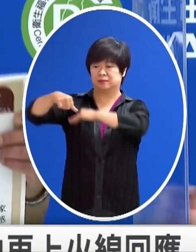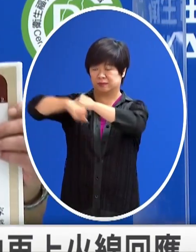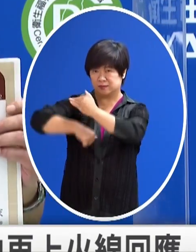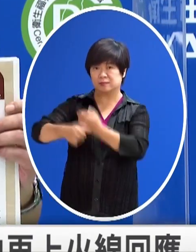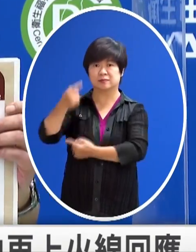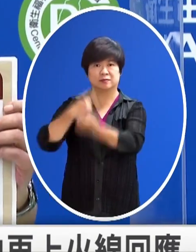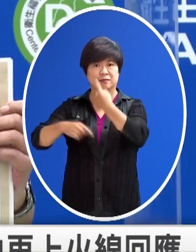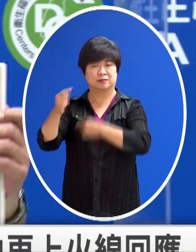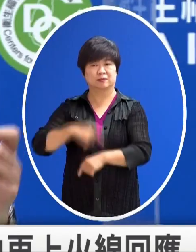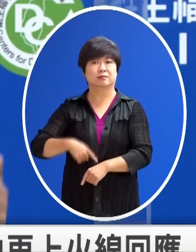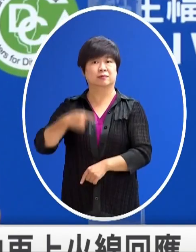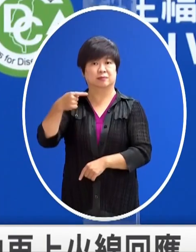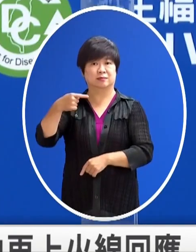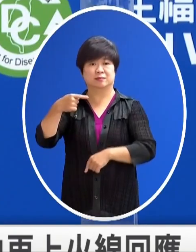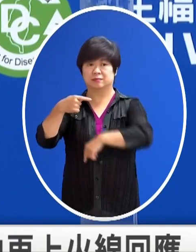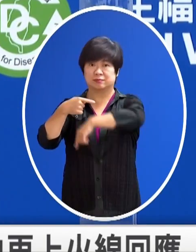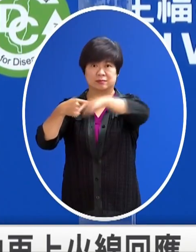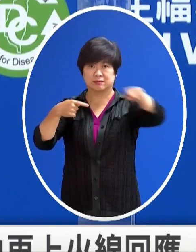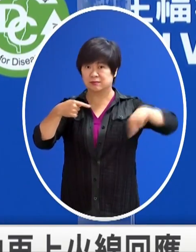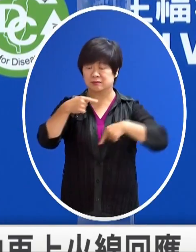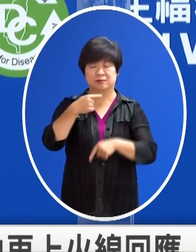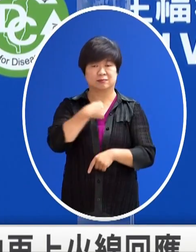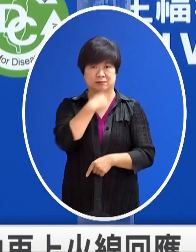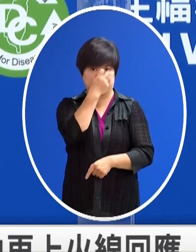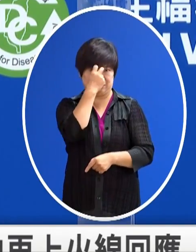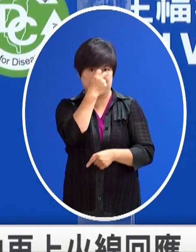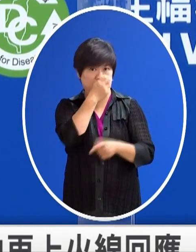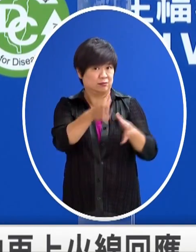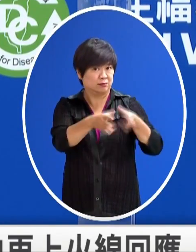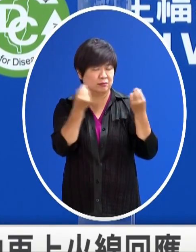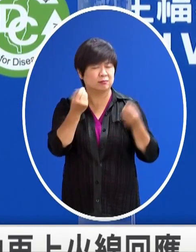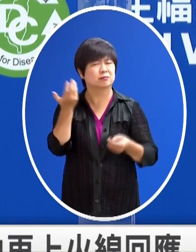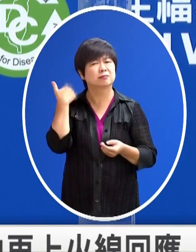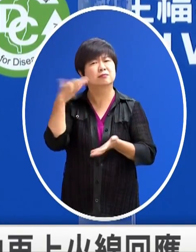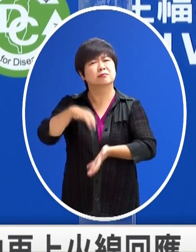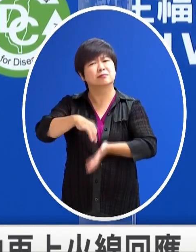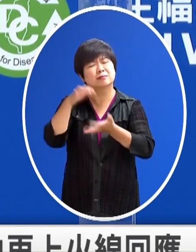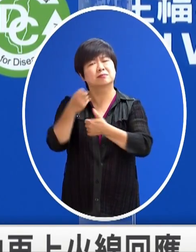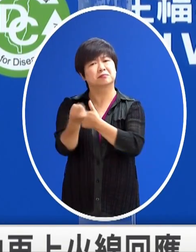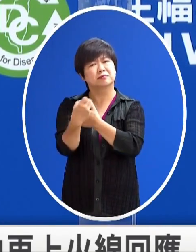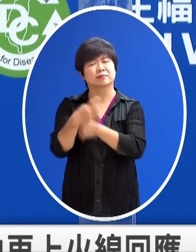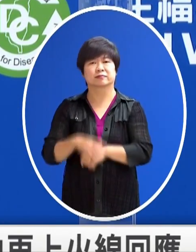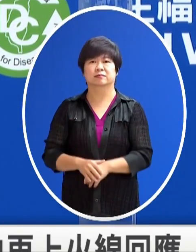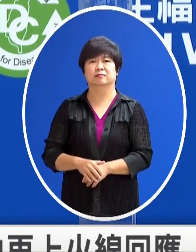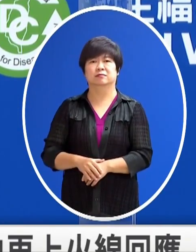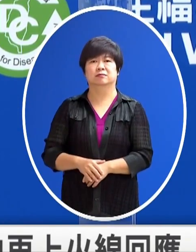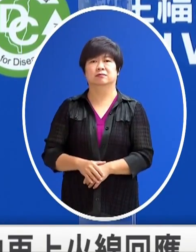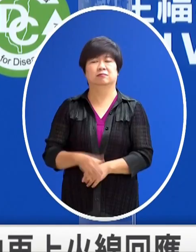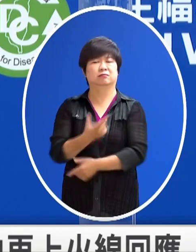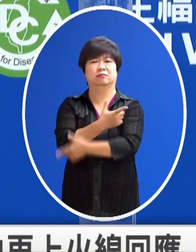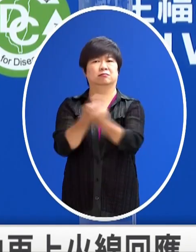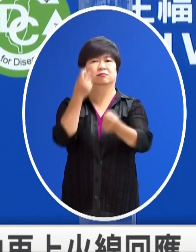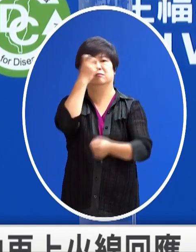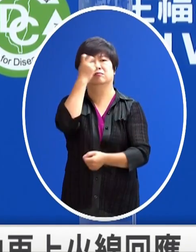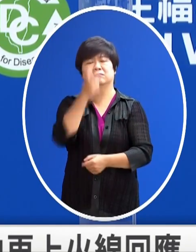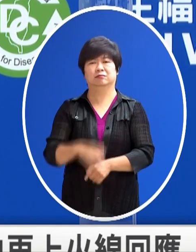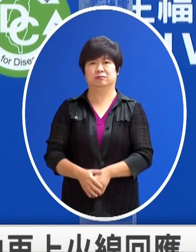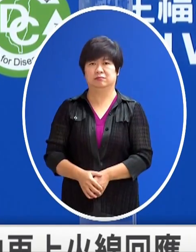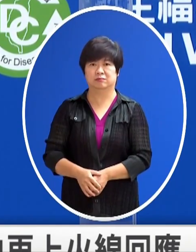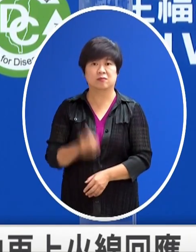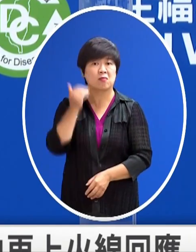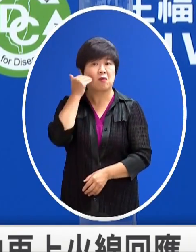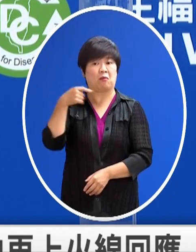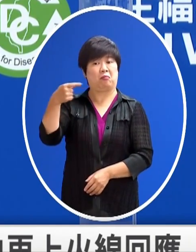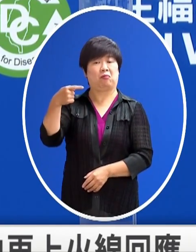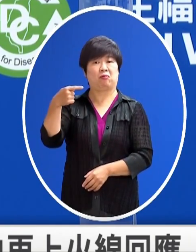性我们都不用检疫，好，这是最早大家有人在提出来说那就把它筛检好了，那如果